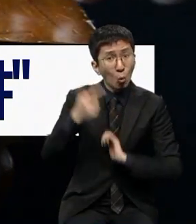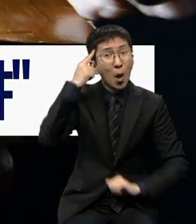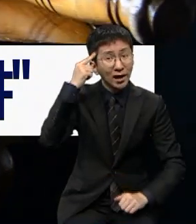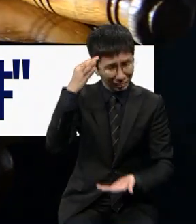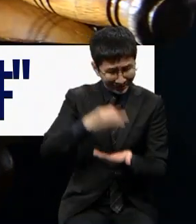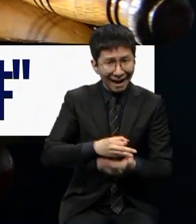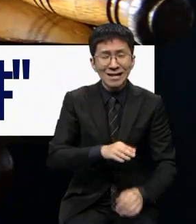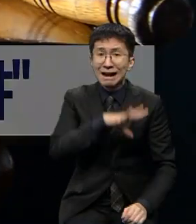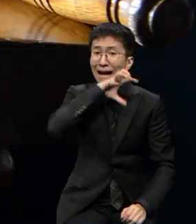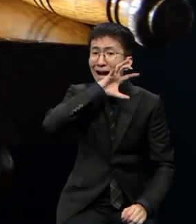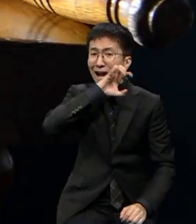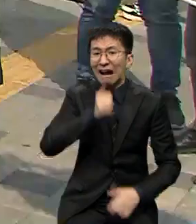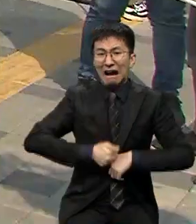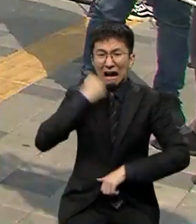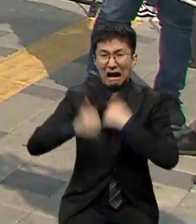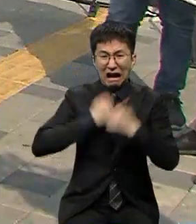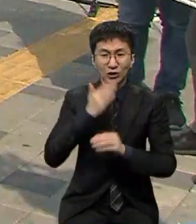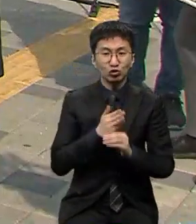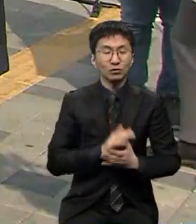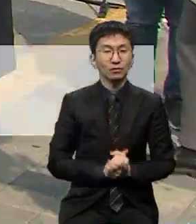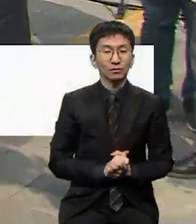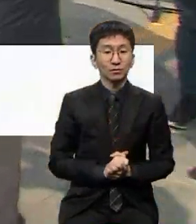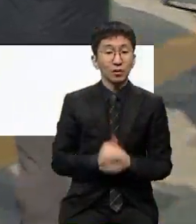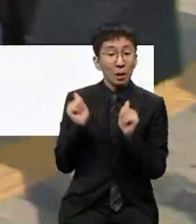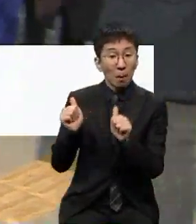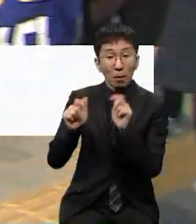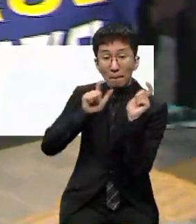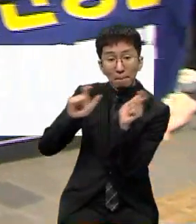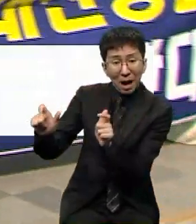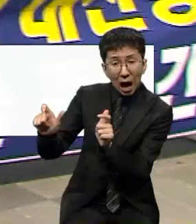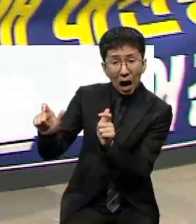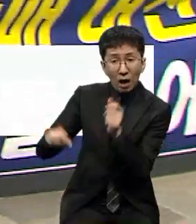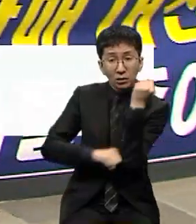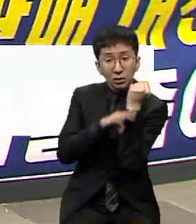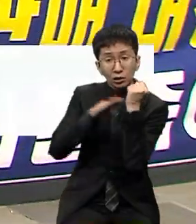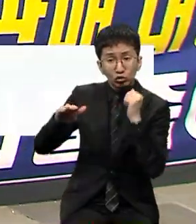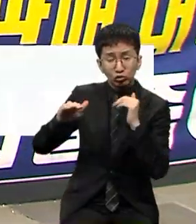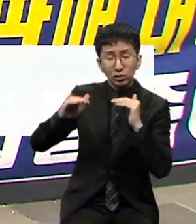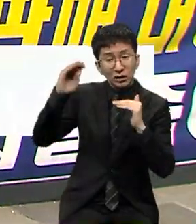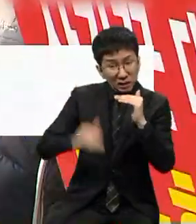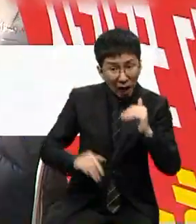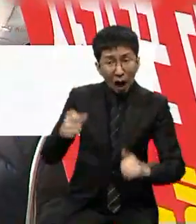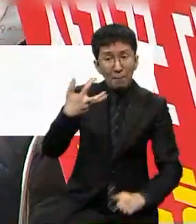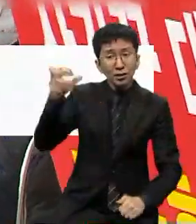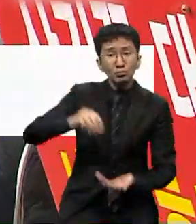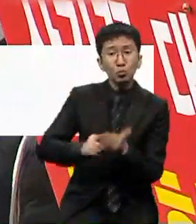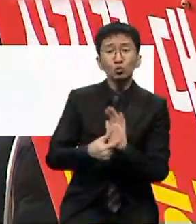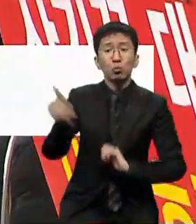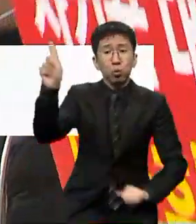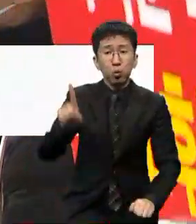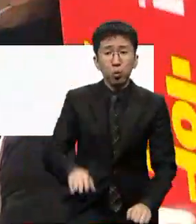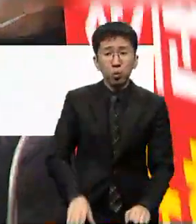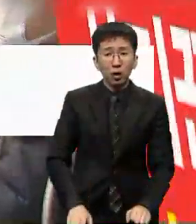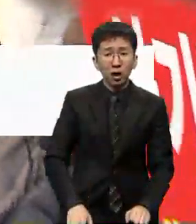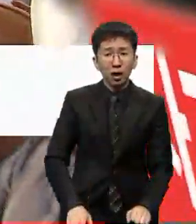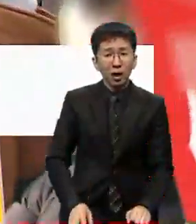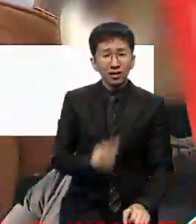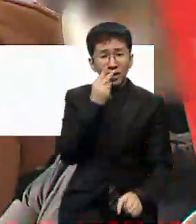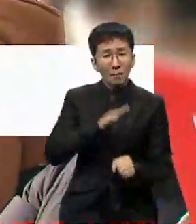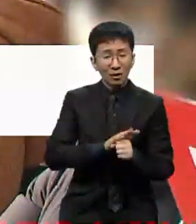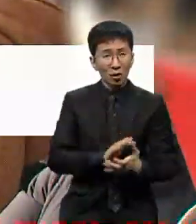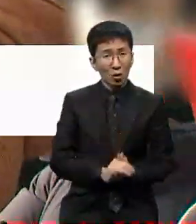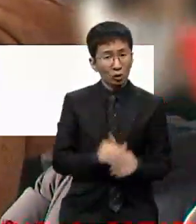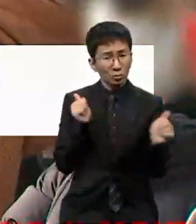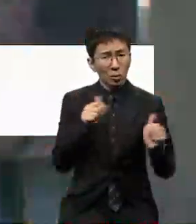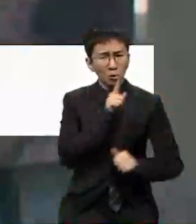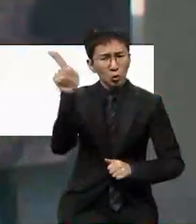한다며 반발하고 있습니다. 법원 판결 수준도에도 훨씬 못 미치는 엉터리 판정이기 때문에 많은